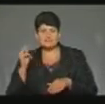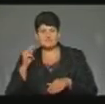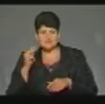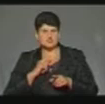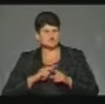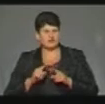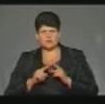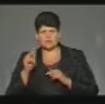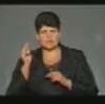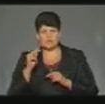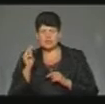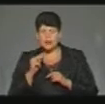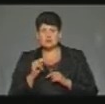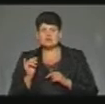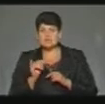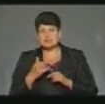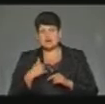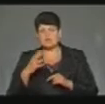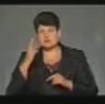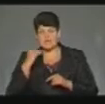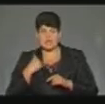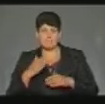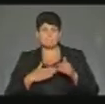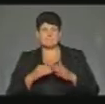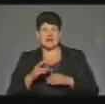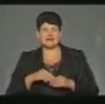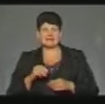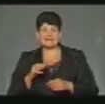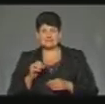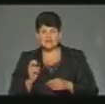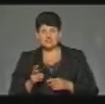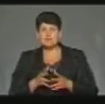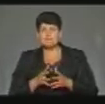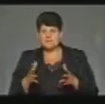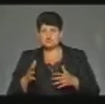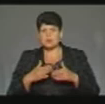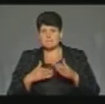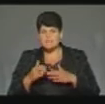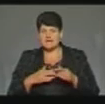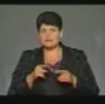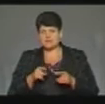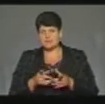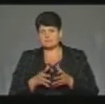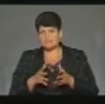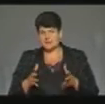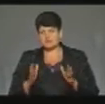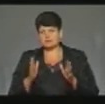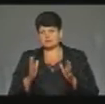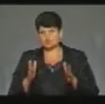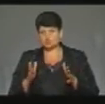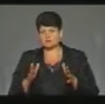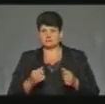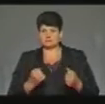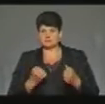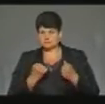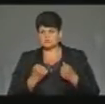швидко навчаються. І я рахую, я сам практик, то чим більше практики, тим буде більш, як то кажуть, безпечним,